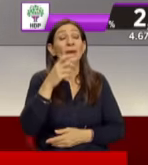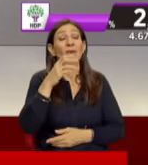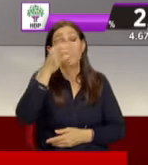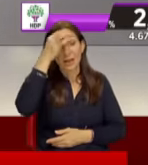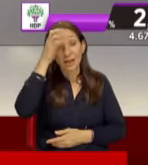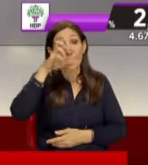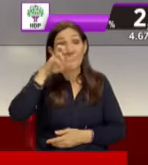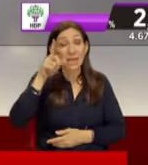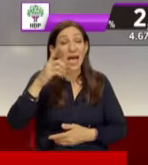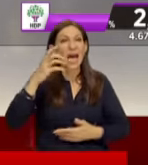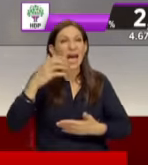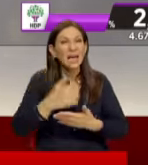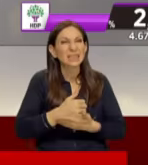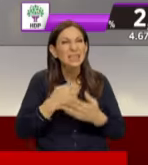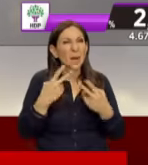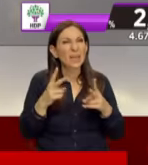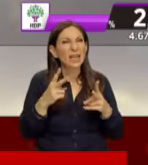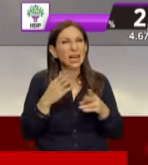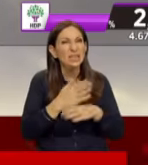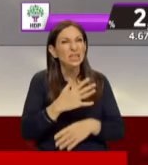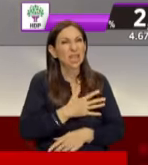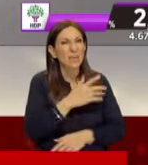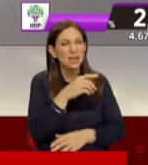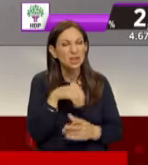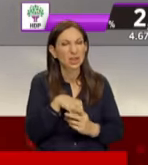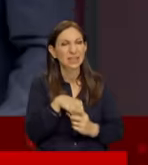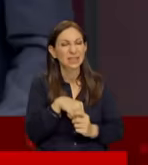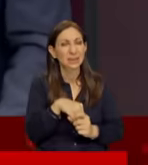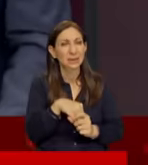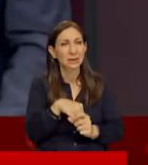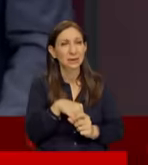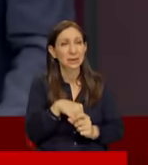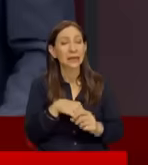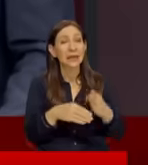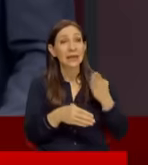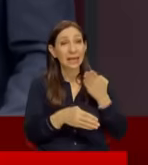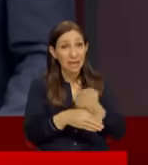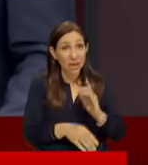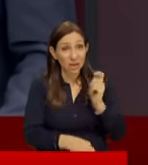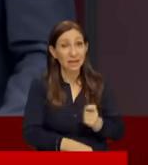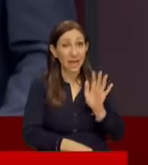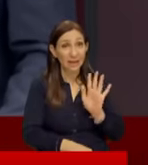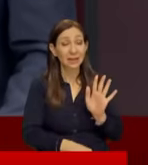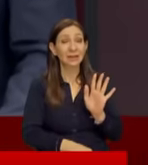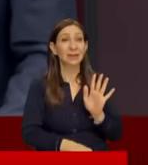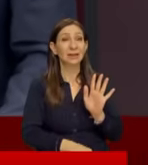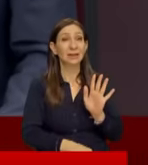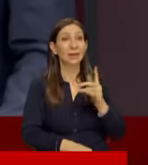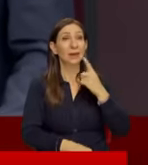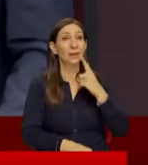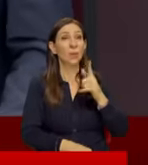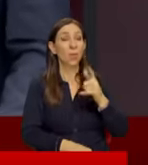Pendik kazanılabilirdi aslında CHP açısından. Gerçekten hani demek